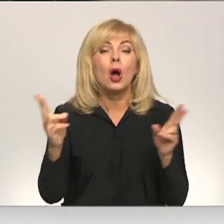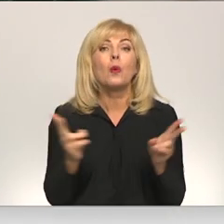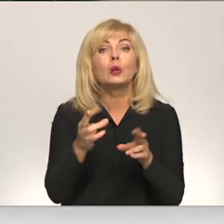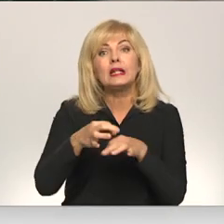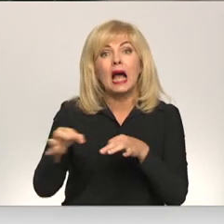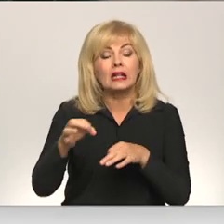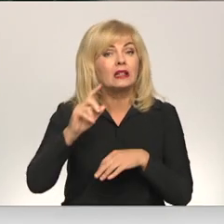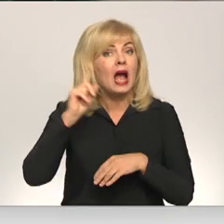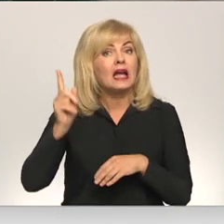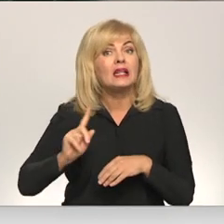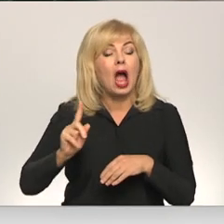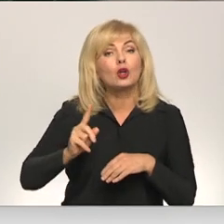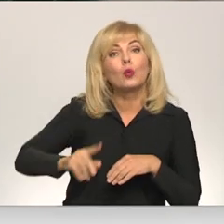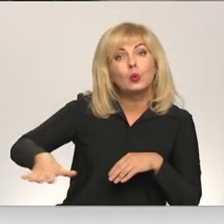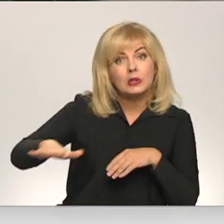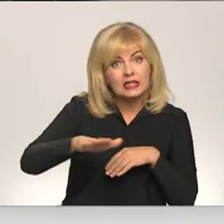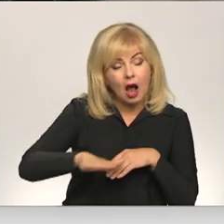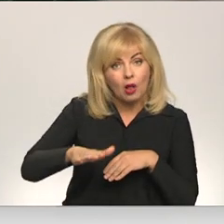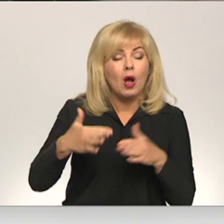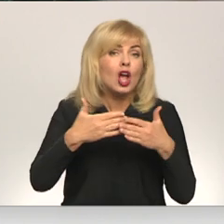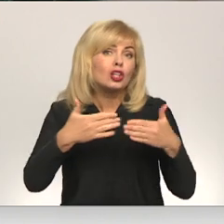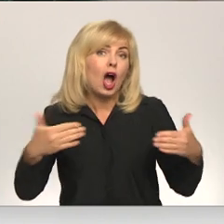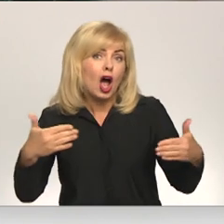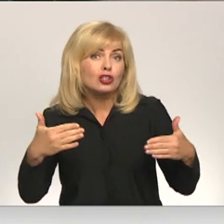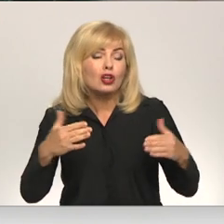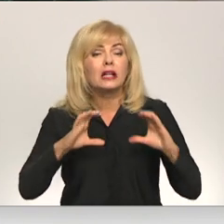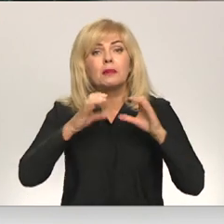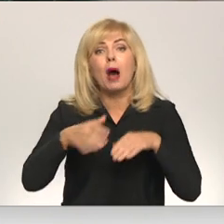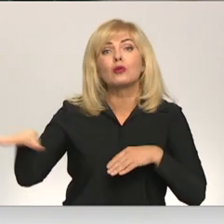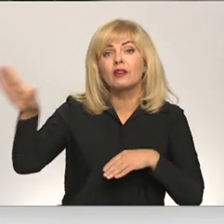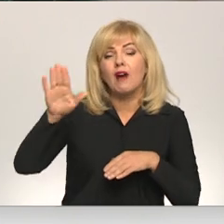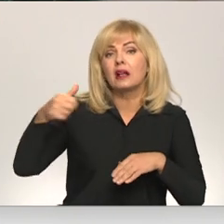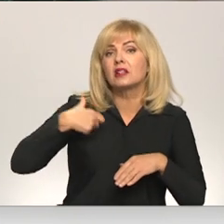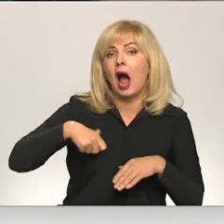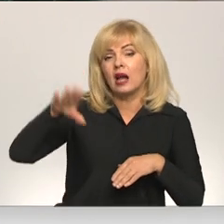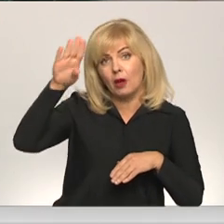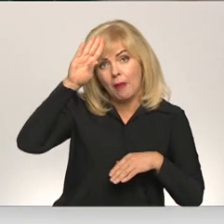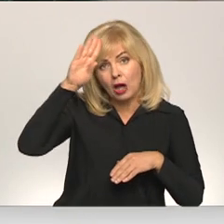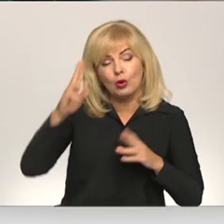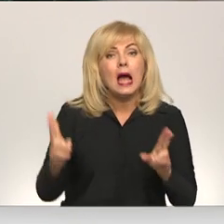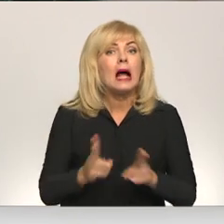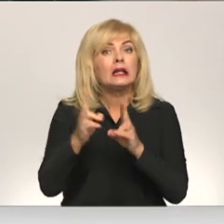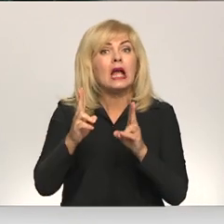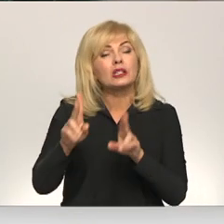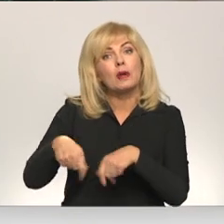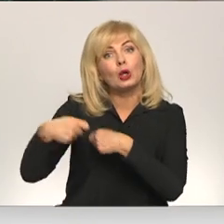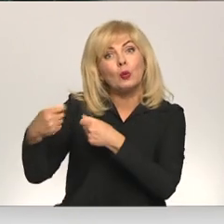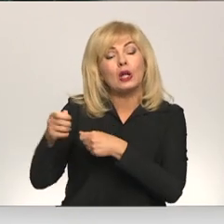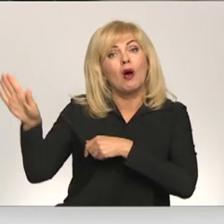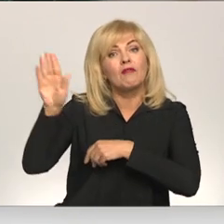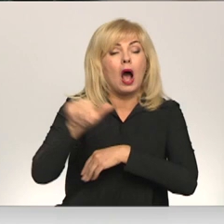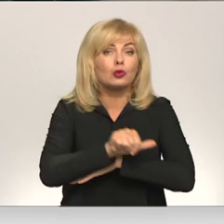Jeruzalemē. Un dažādu pasaules valstu skautu un gaidas šo liesmiņu nodod uz valstu